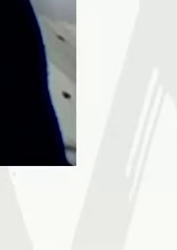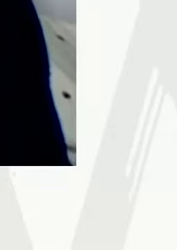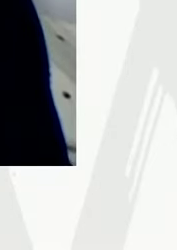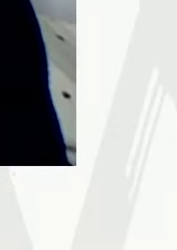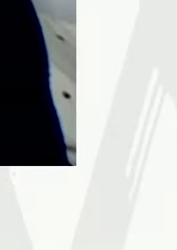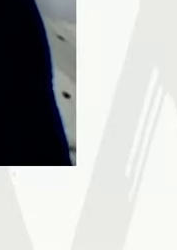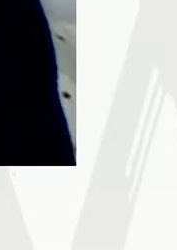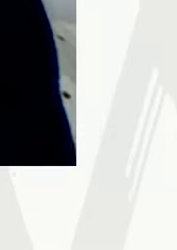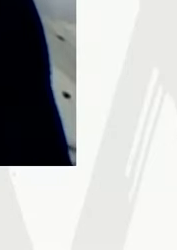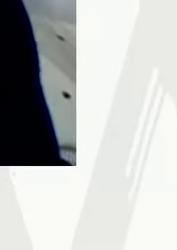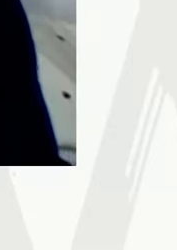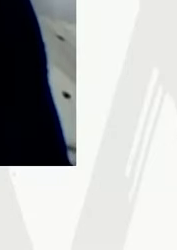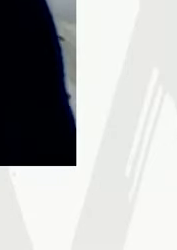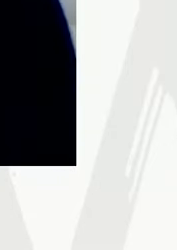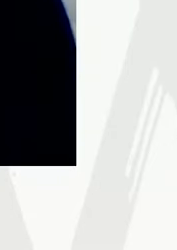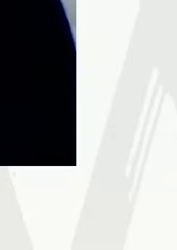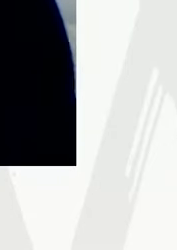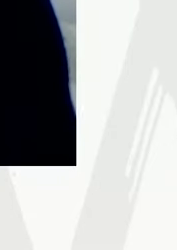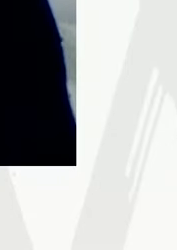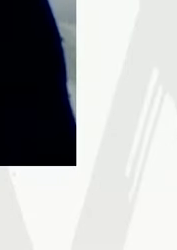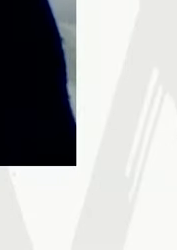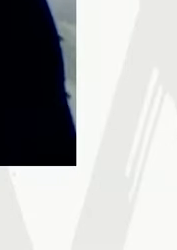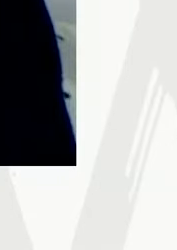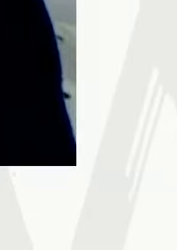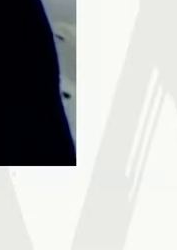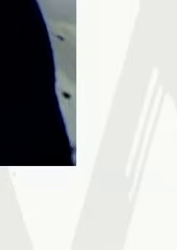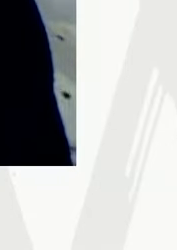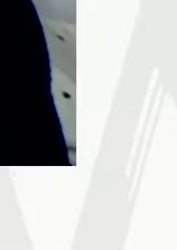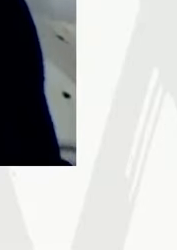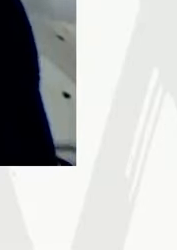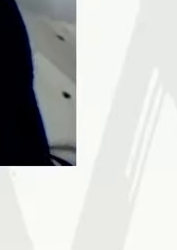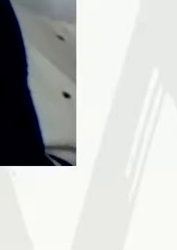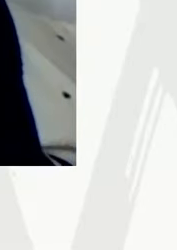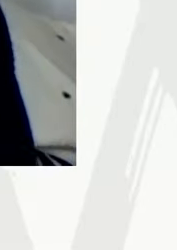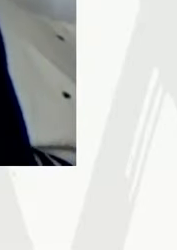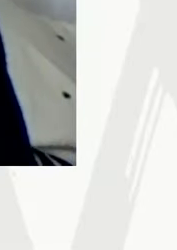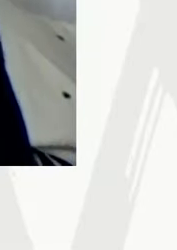qui est toujours au-delà de nous.